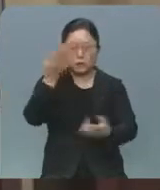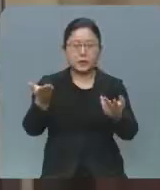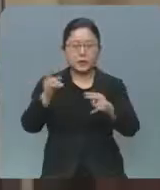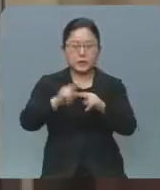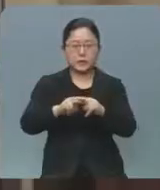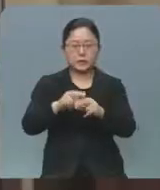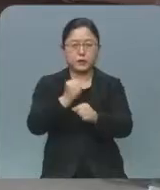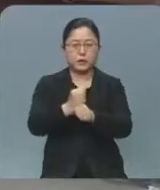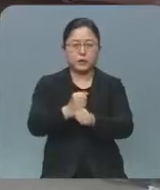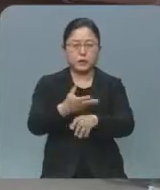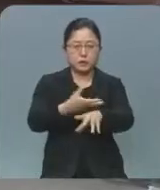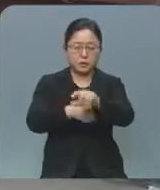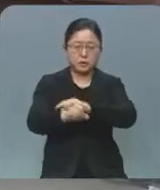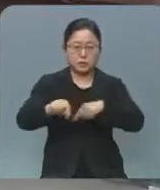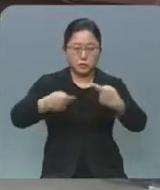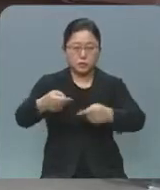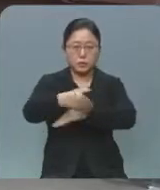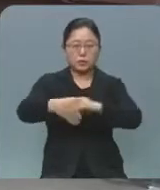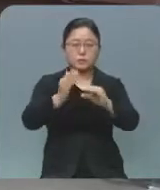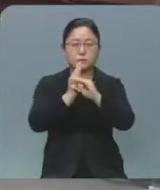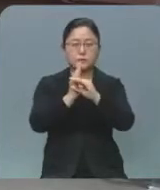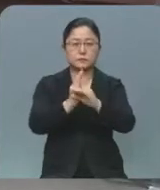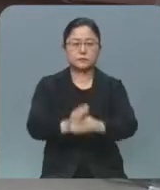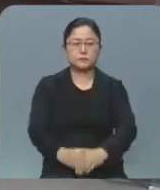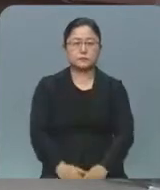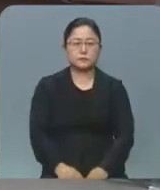창출을 위해서 적극 협력할 방침입니다